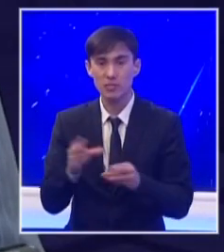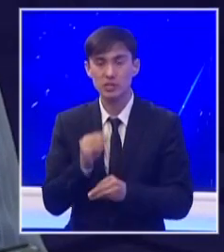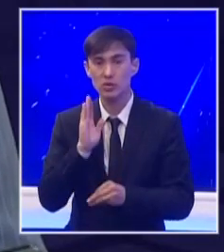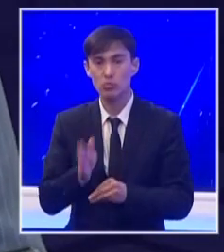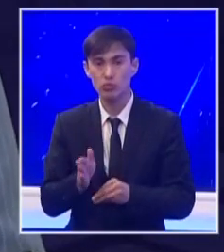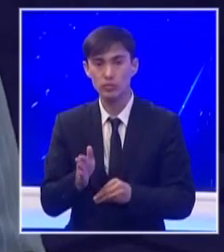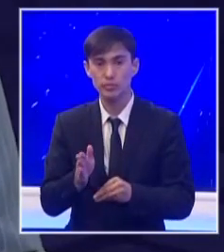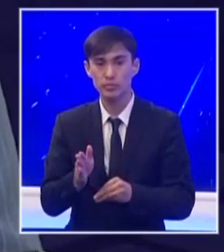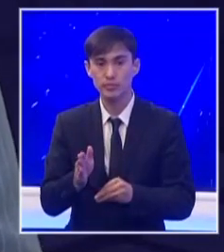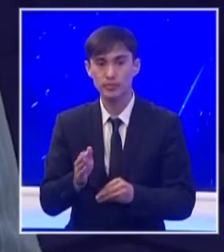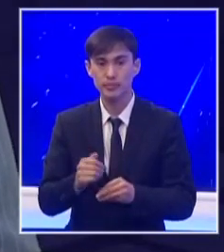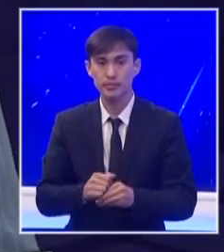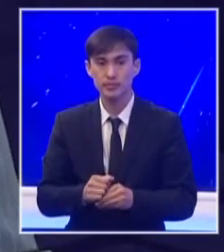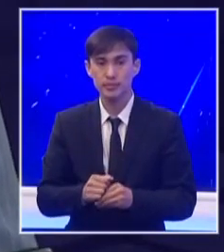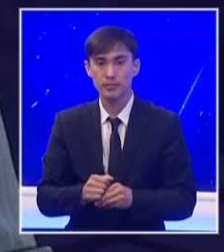будем